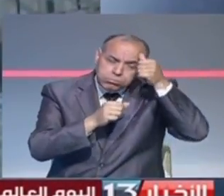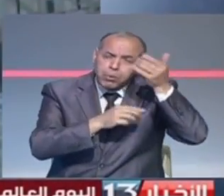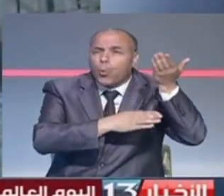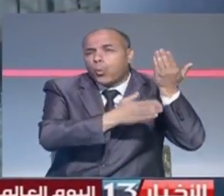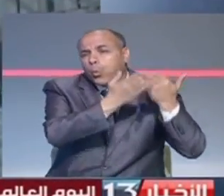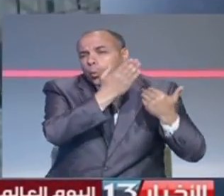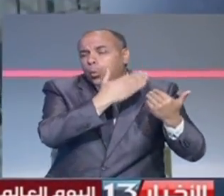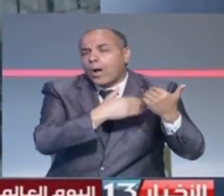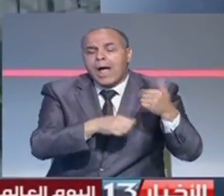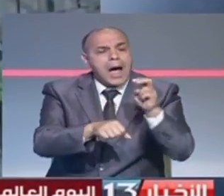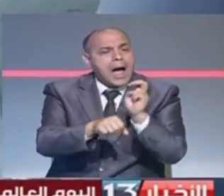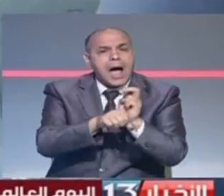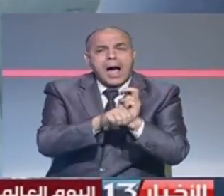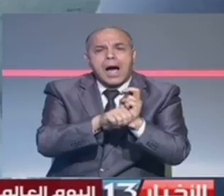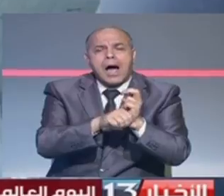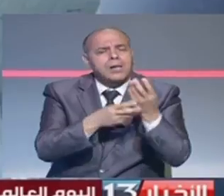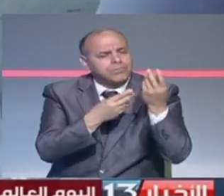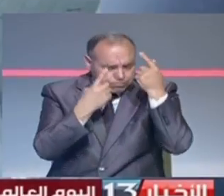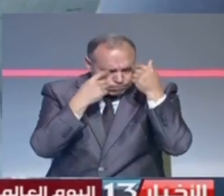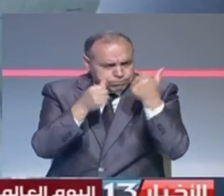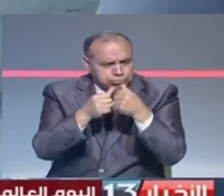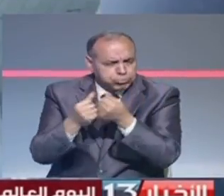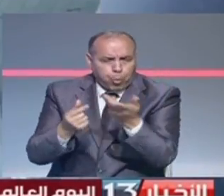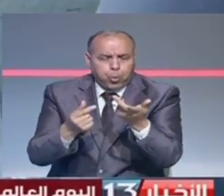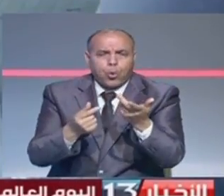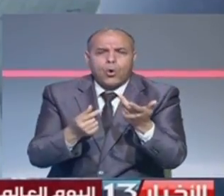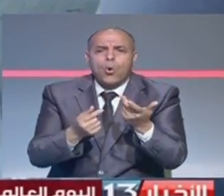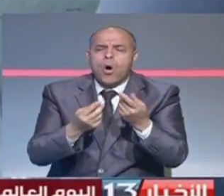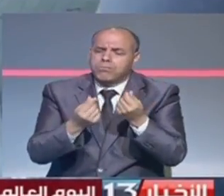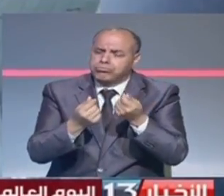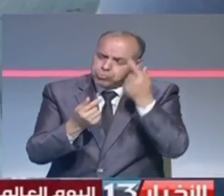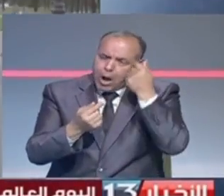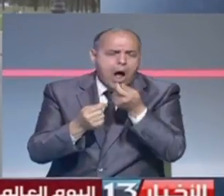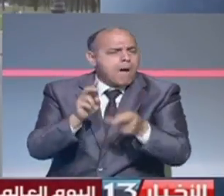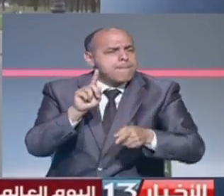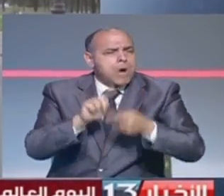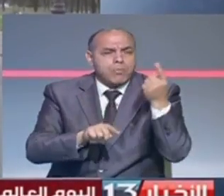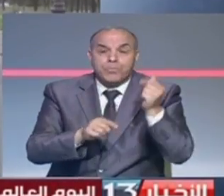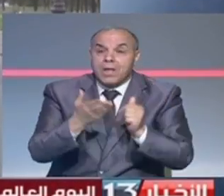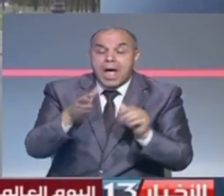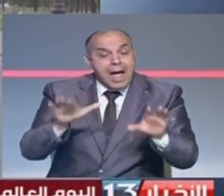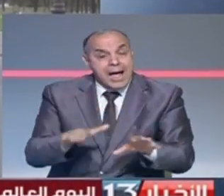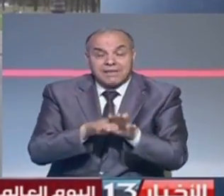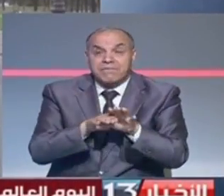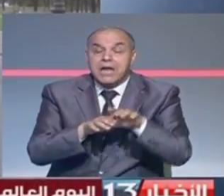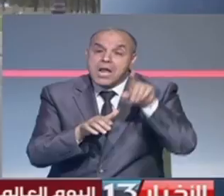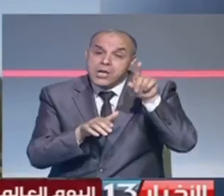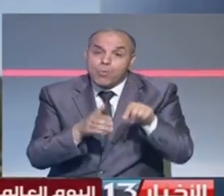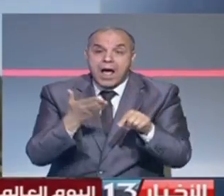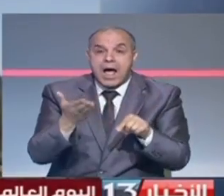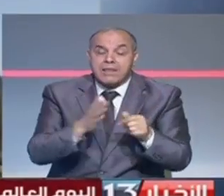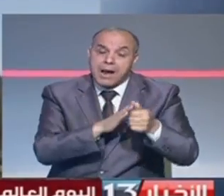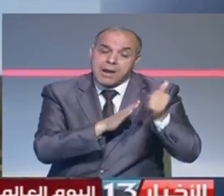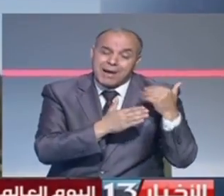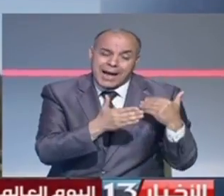التي خلفت وراءها كنوز ناحيه ونفائس قل نظيرها فالاحتفاء بهذا اليوم كان بالامس